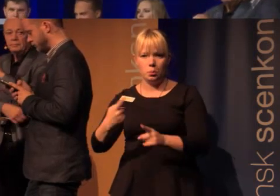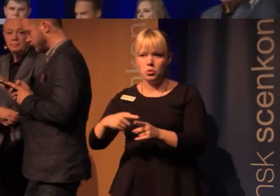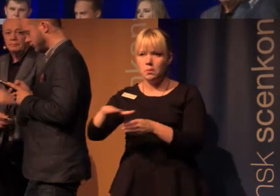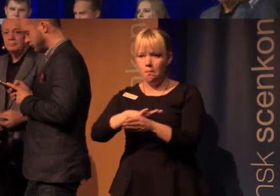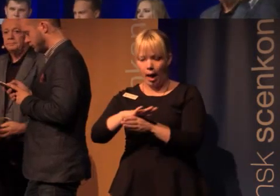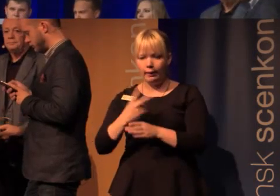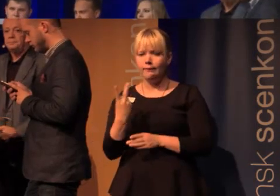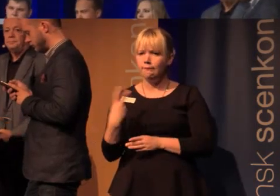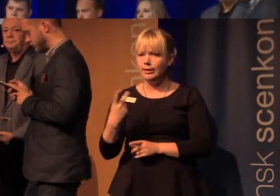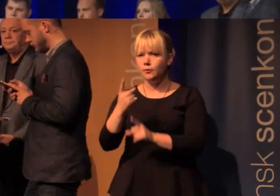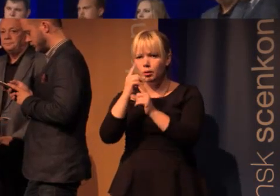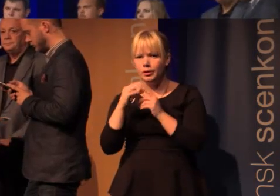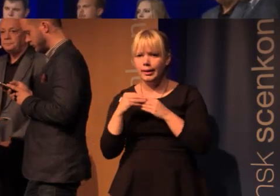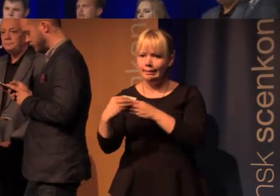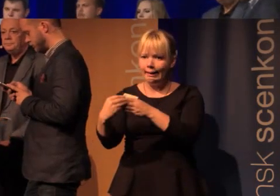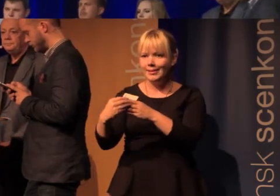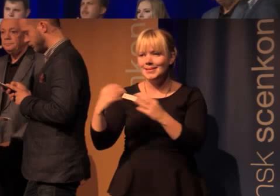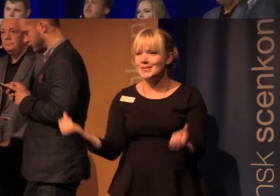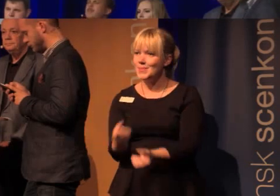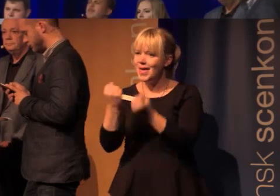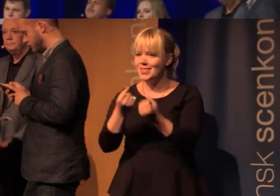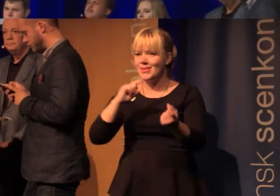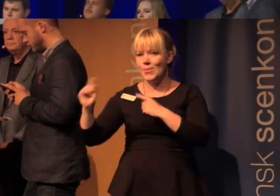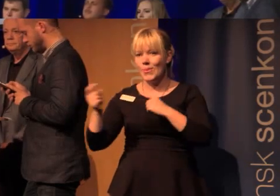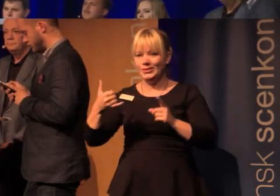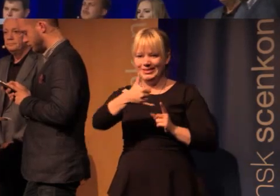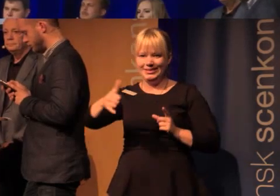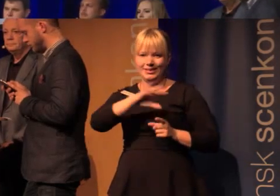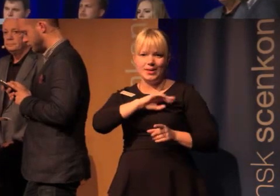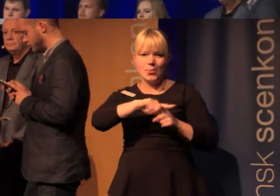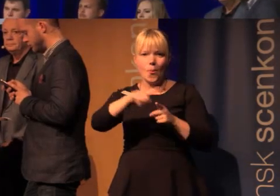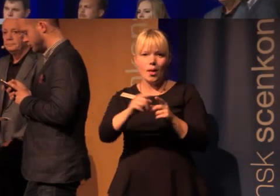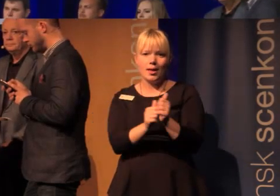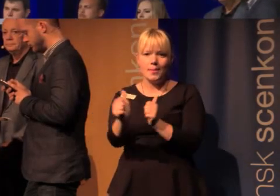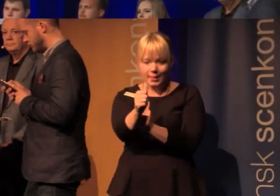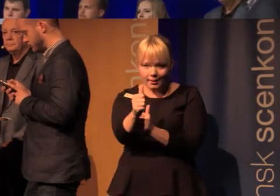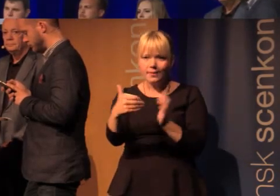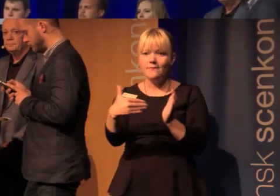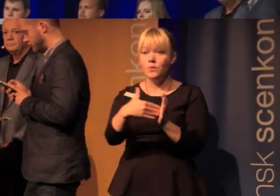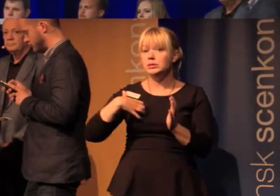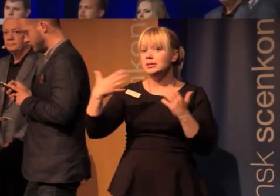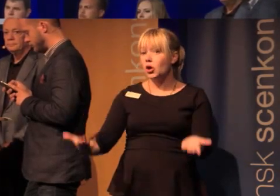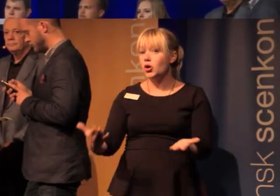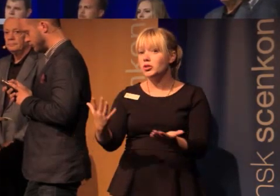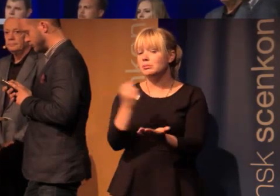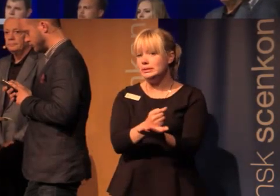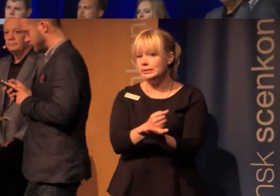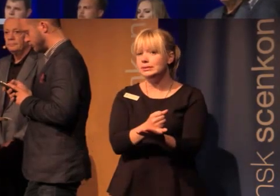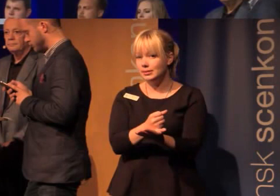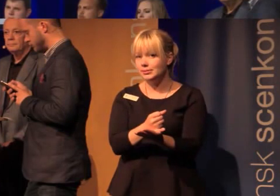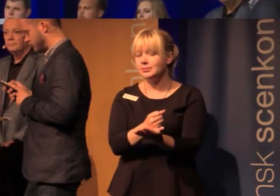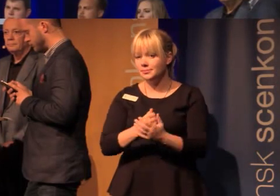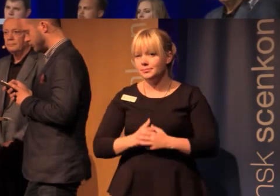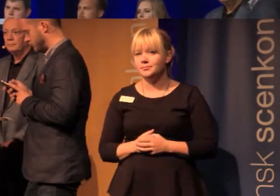Spännande diskussion med våra representanter ifrån riksdagspartierna.